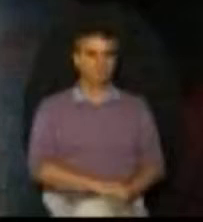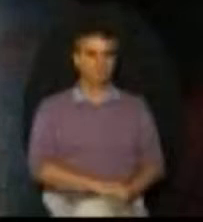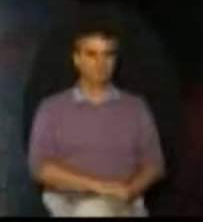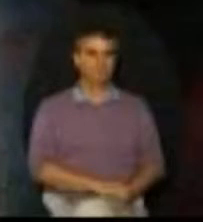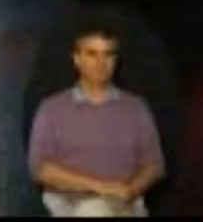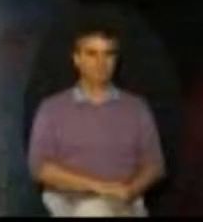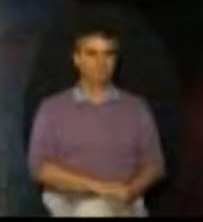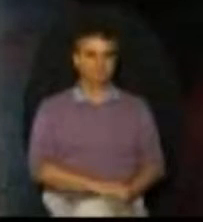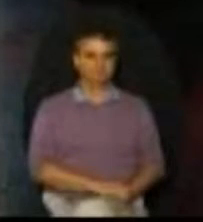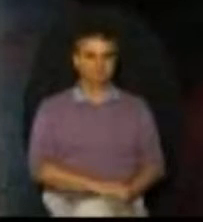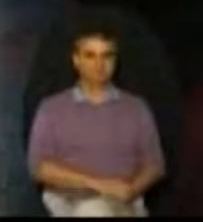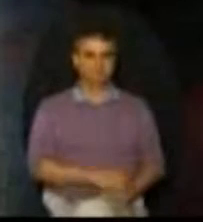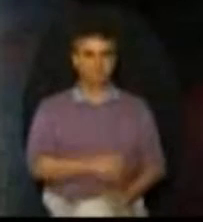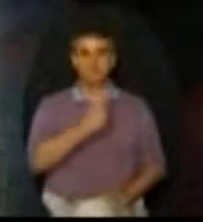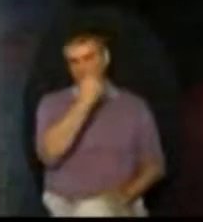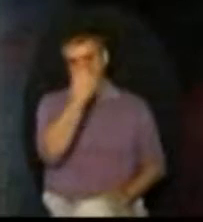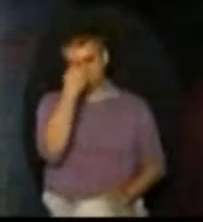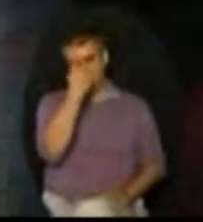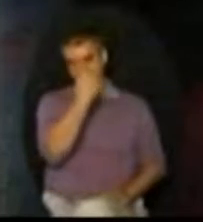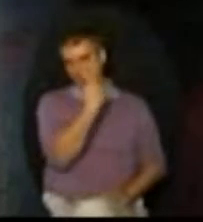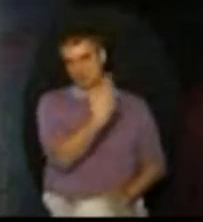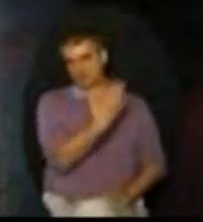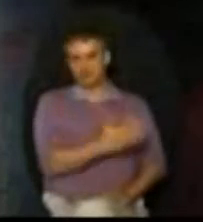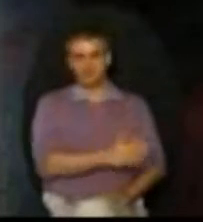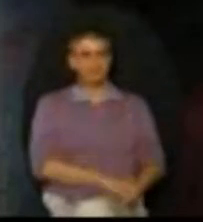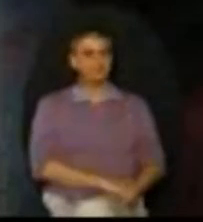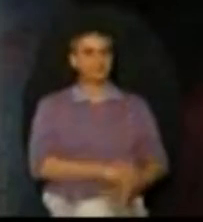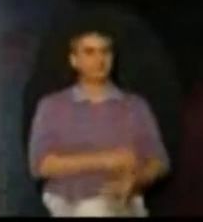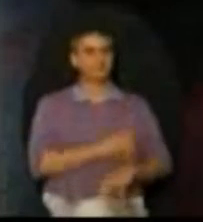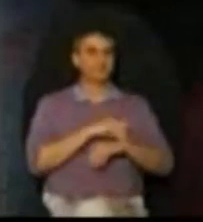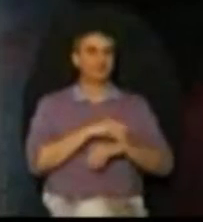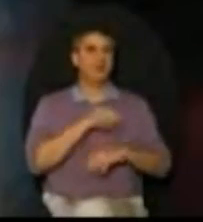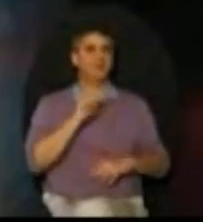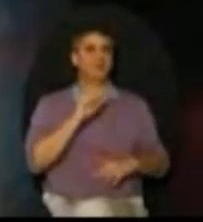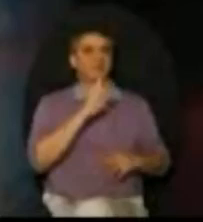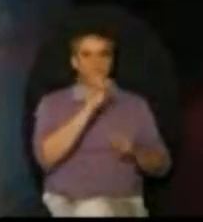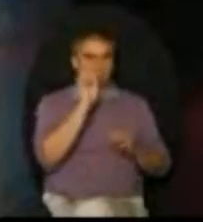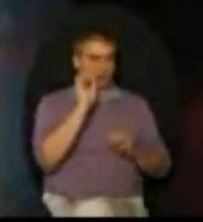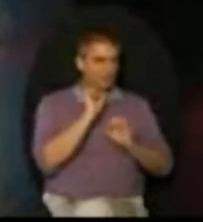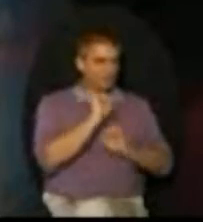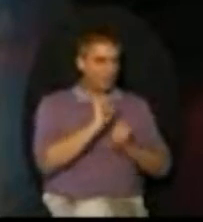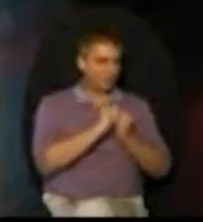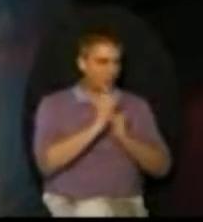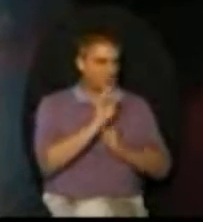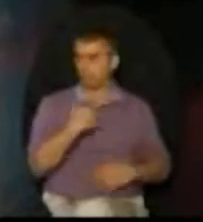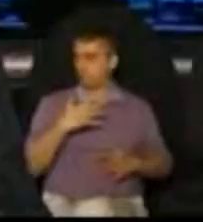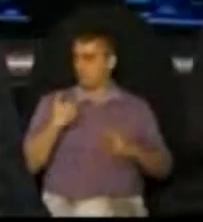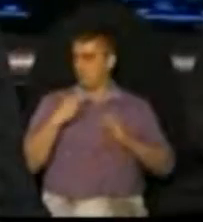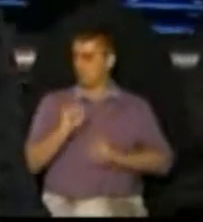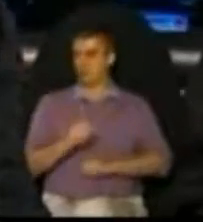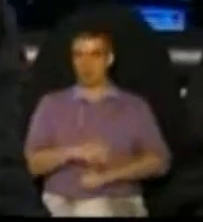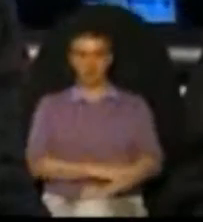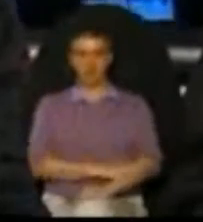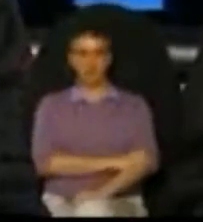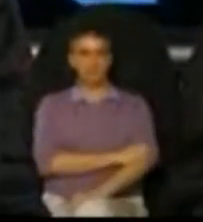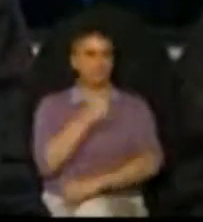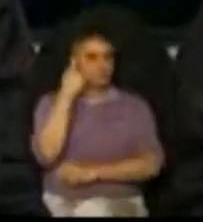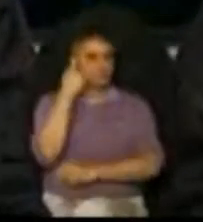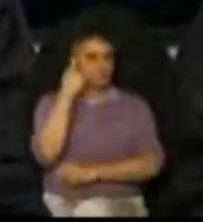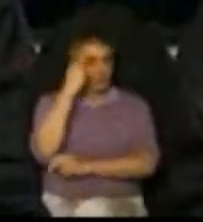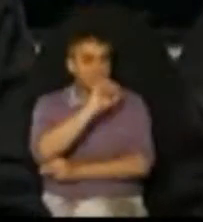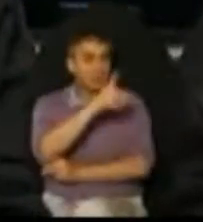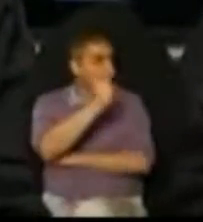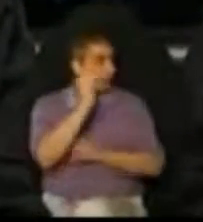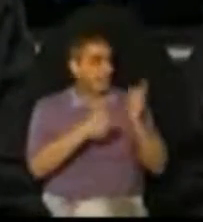לכך. כן, אחד שיודע מה שנקרא. דוקטור אמיר שני, בעד או נגד? אני מאוד בעד. אני חושב שזה רעיון נהדר. אתה